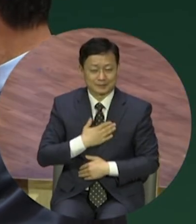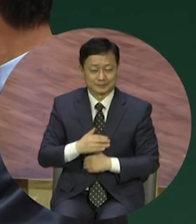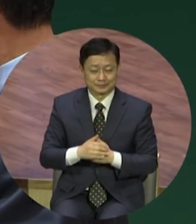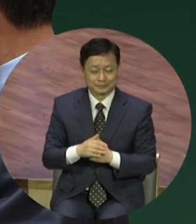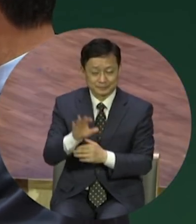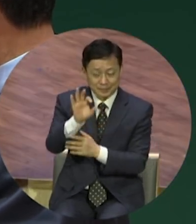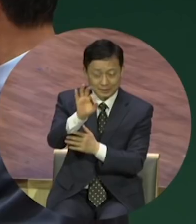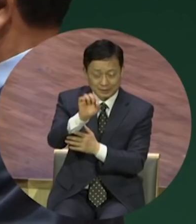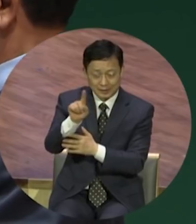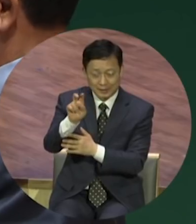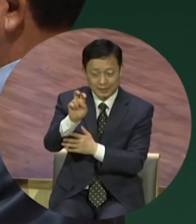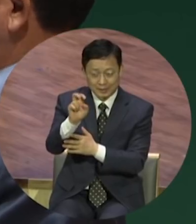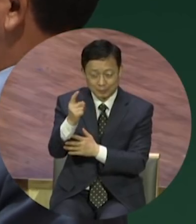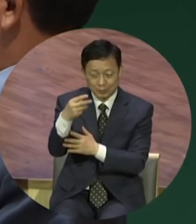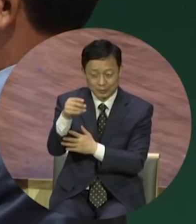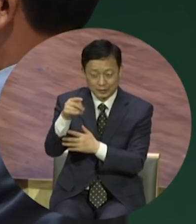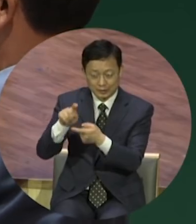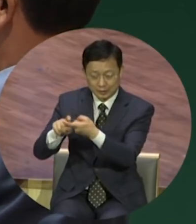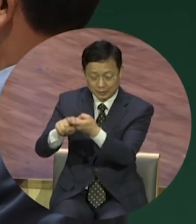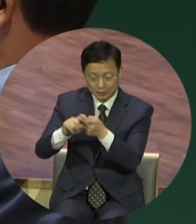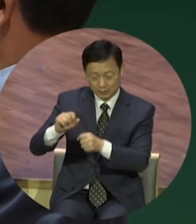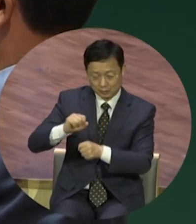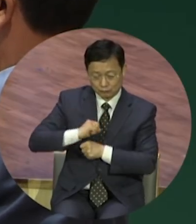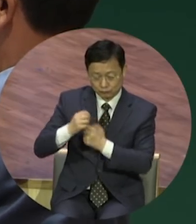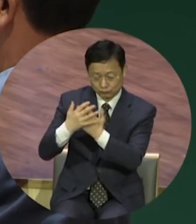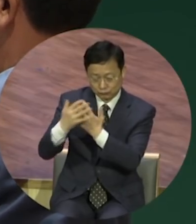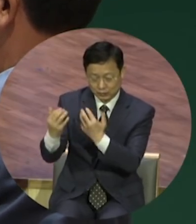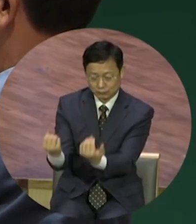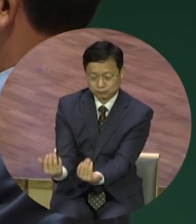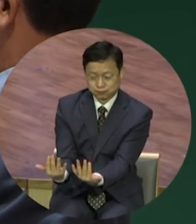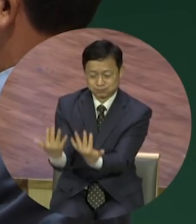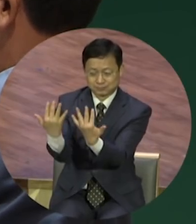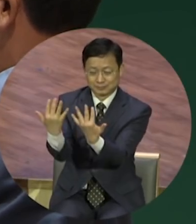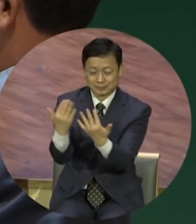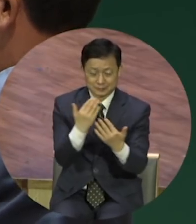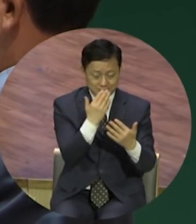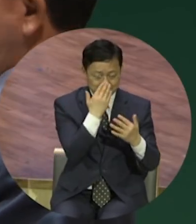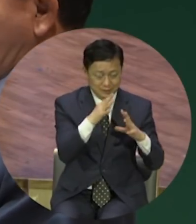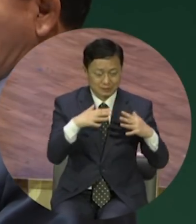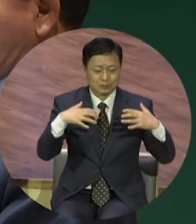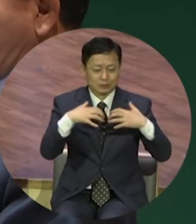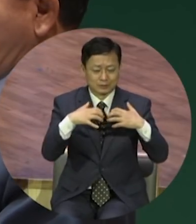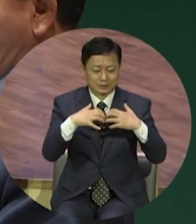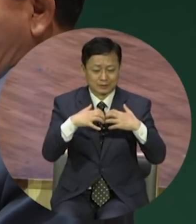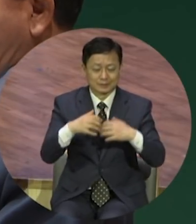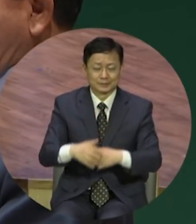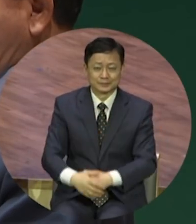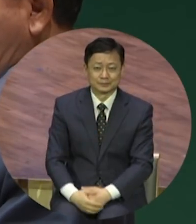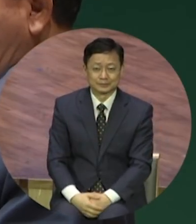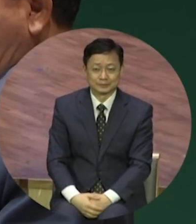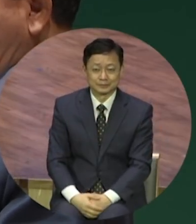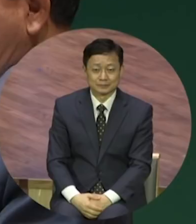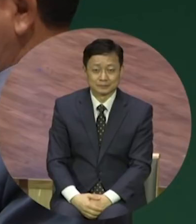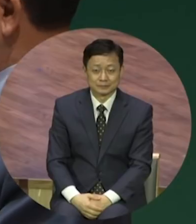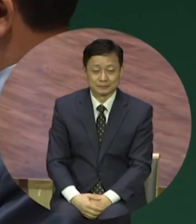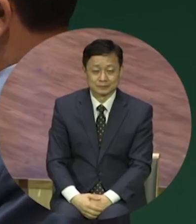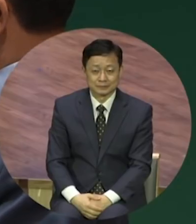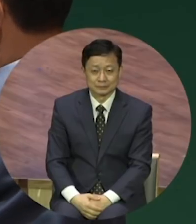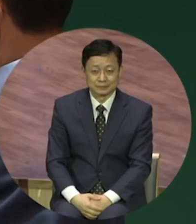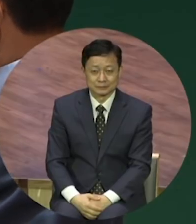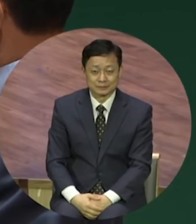아모리 연합군들이 일어난 겁니다. We see that the United Amorite forces rise up against the people. 근데 이제 여호수아가 전쟁터에